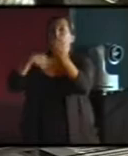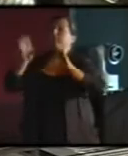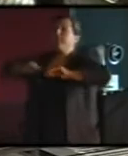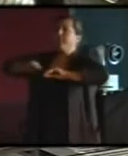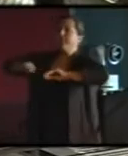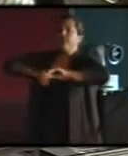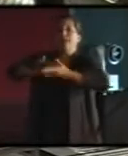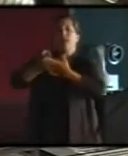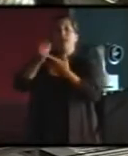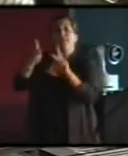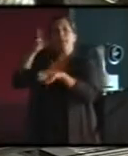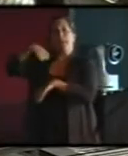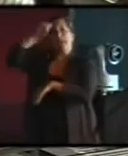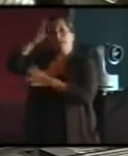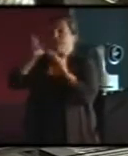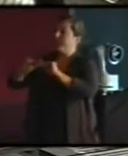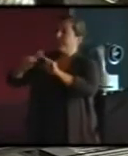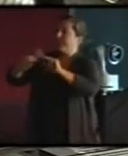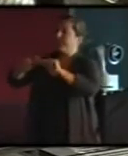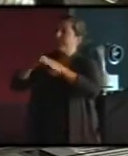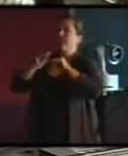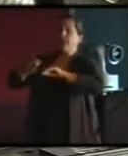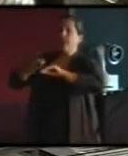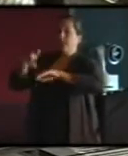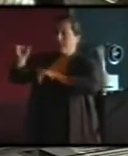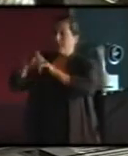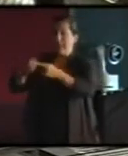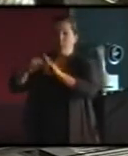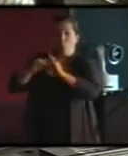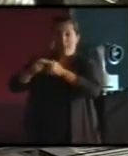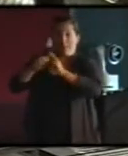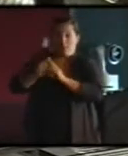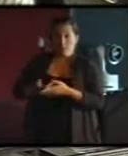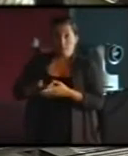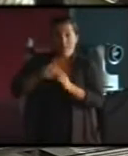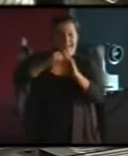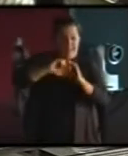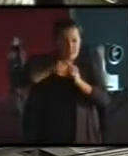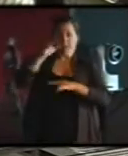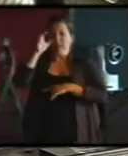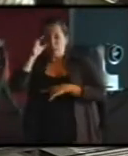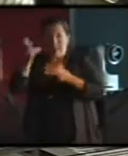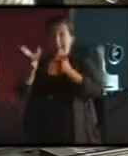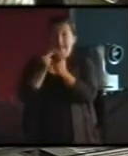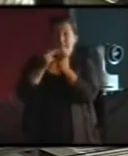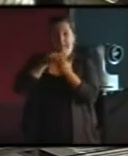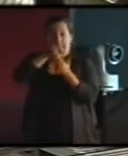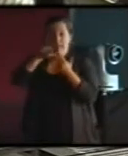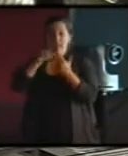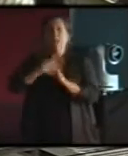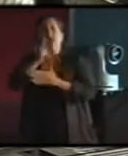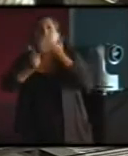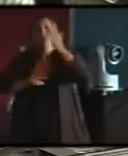c'est la négociation. Donc participation, négociation, raconter, écouter, et pas seulement dessiner